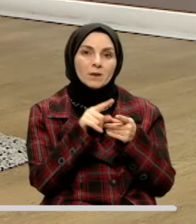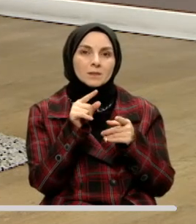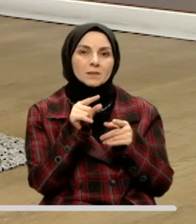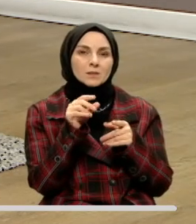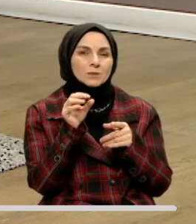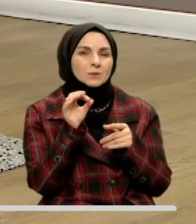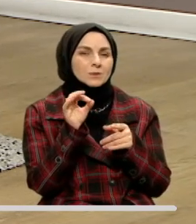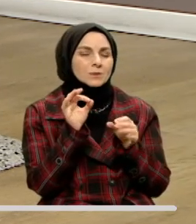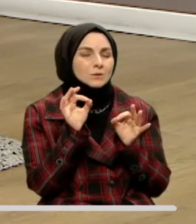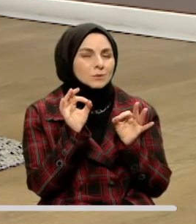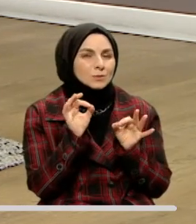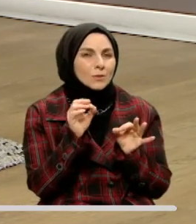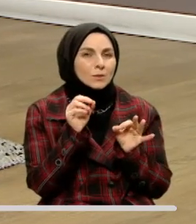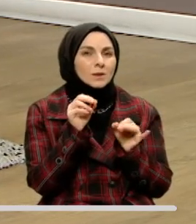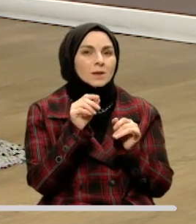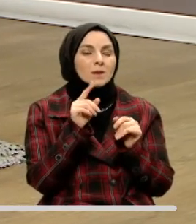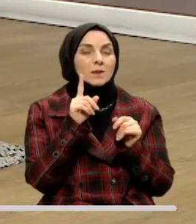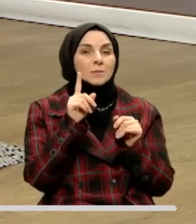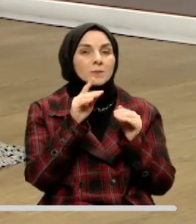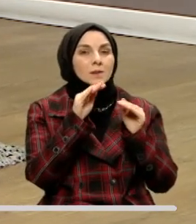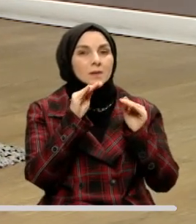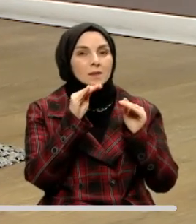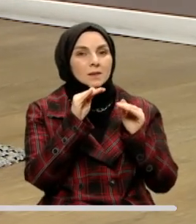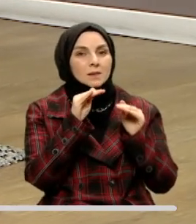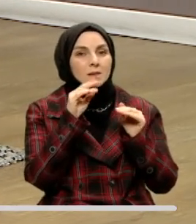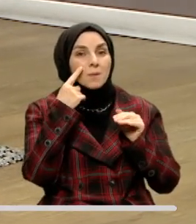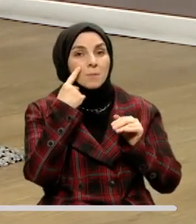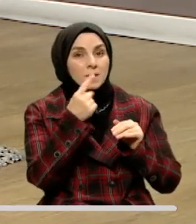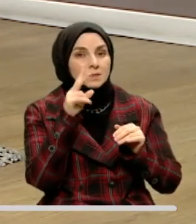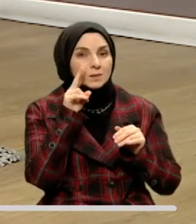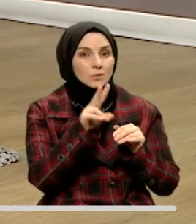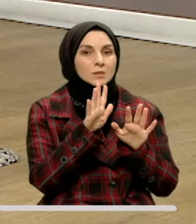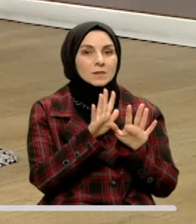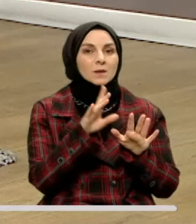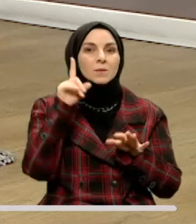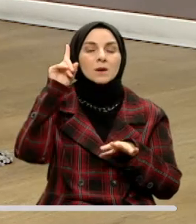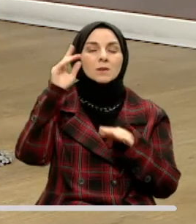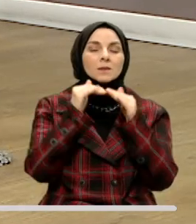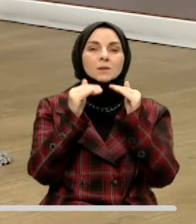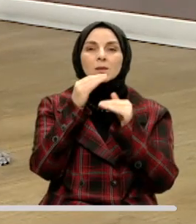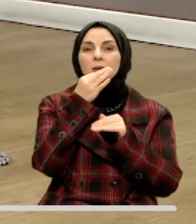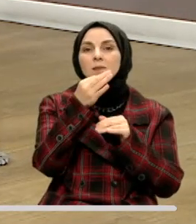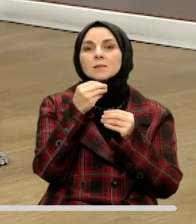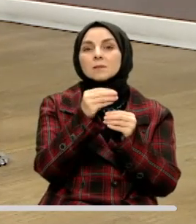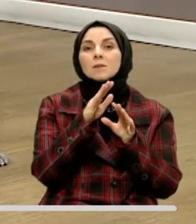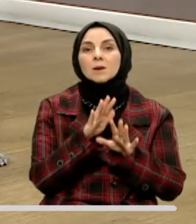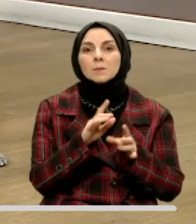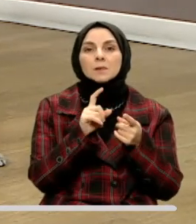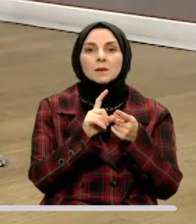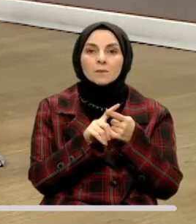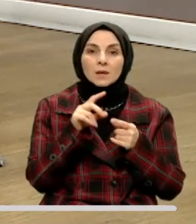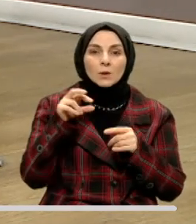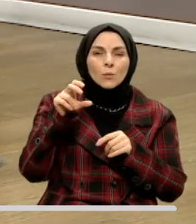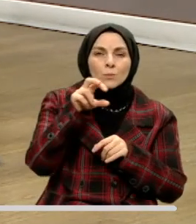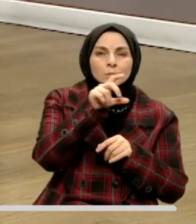eğilseler görecekler ama Allah-u Teala izin verir mi? Hemen ağlar örüldü, örümcek ağ yaptı. Kuş